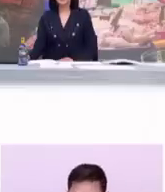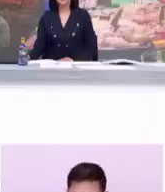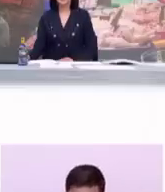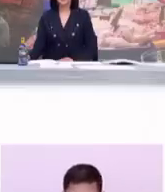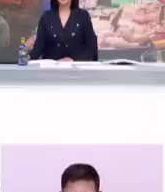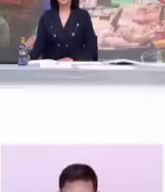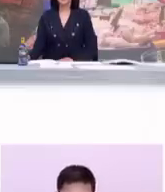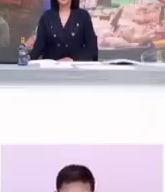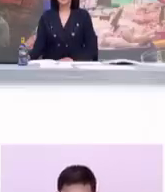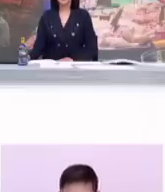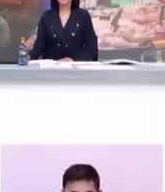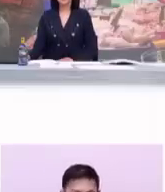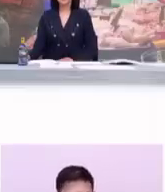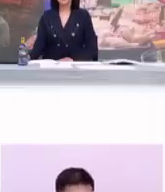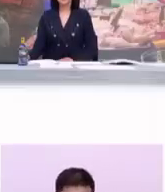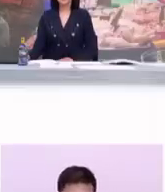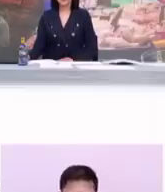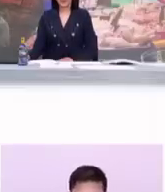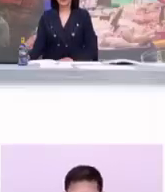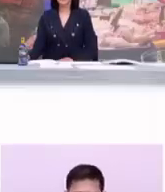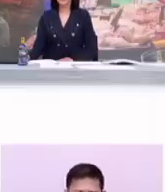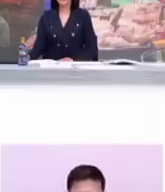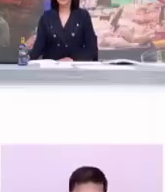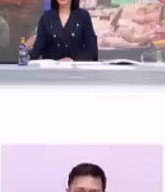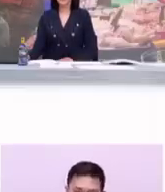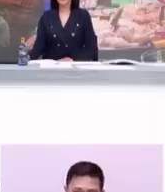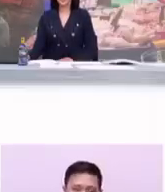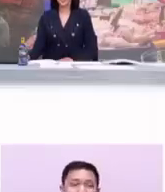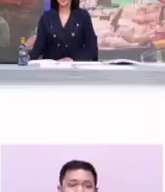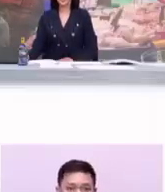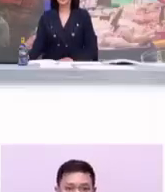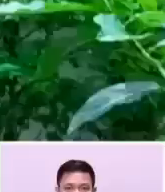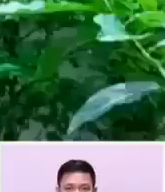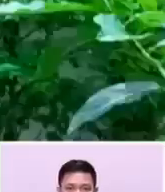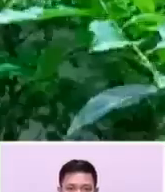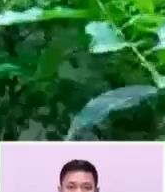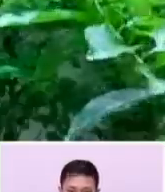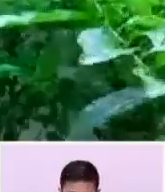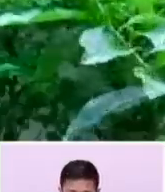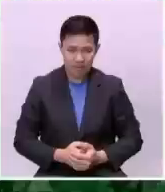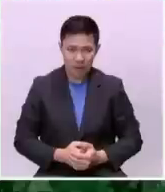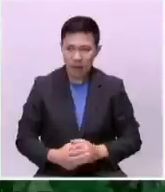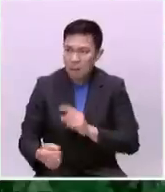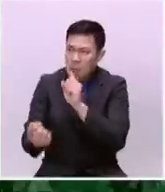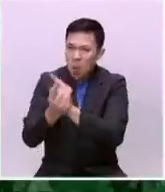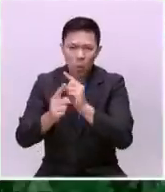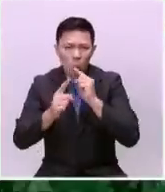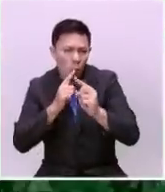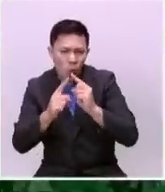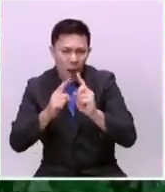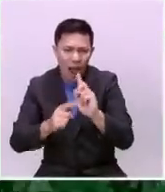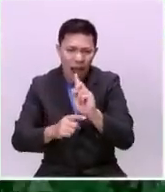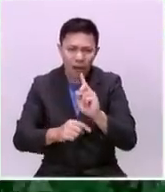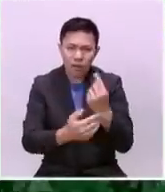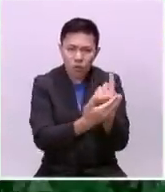าเปิดสื่อวิพากษ์วิจารณ์กันตั้งแต่เริ่มคุยแล้วจะเป็นยังไงติดตามพร้อมๆกันนะคะ เชิญครับ เชิญค่ะ ค่ะการพบปะพูดคุยเจรจาการระ